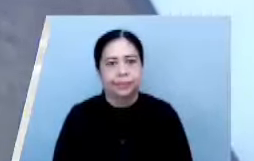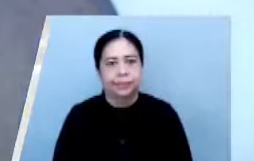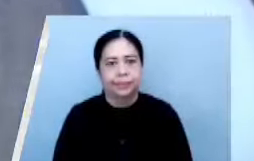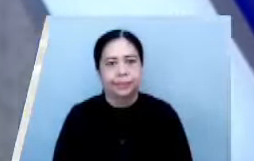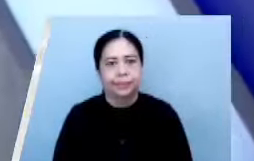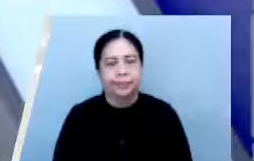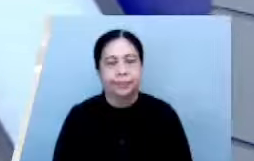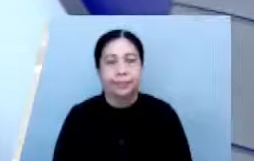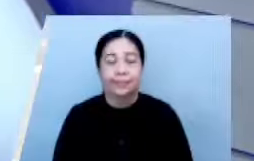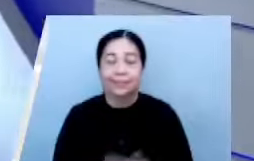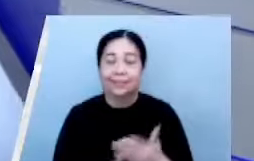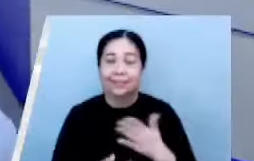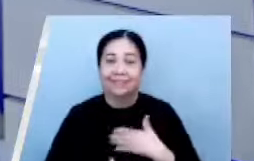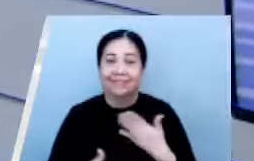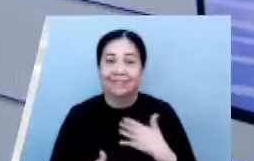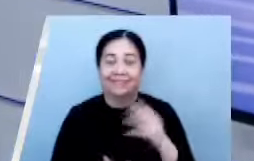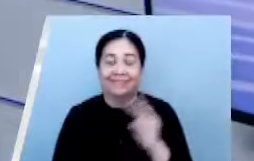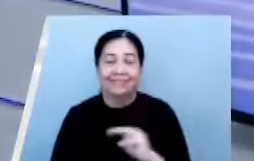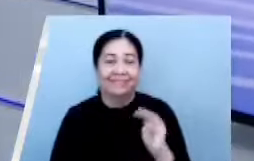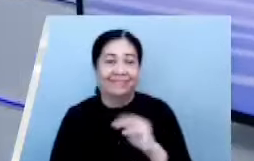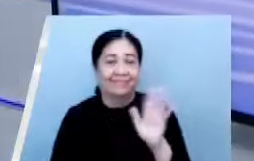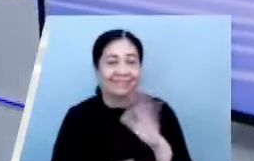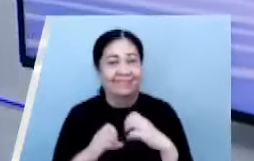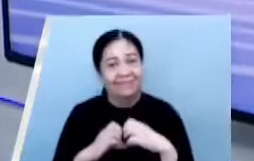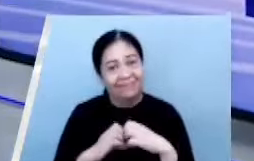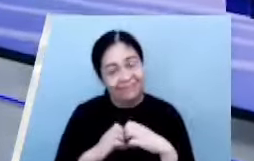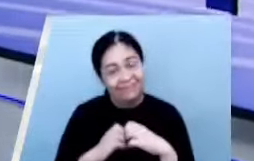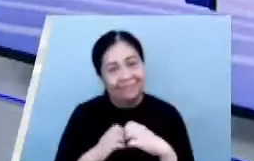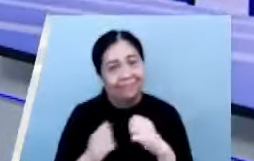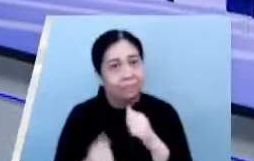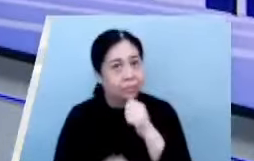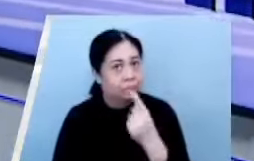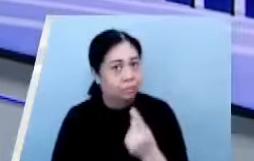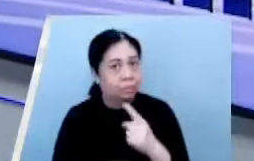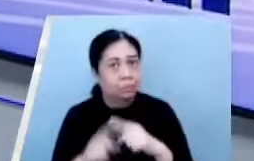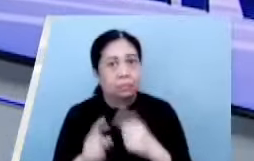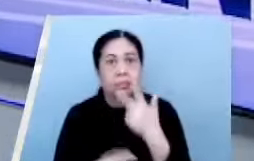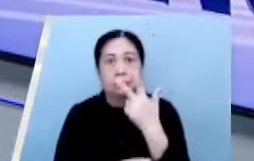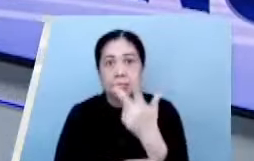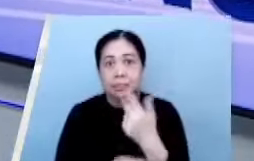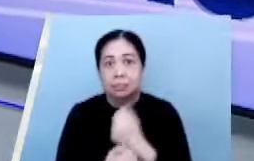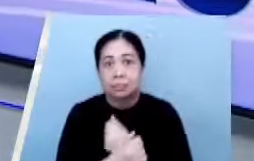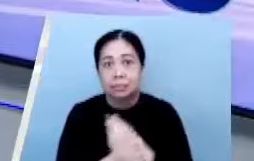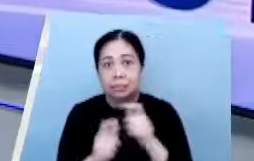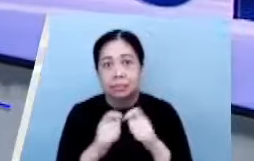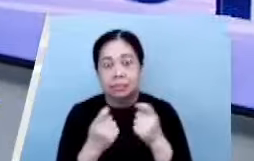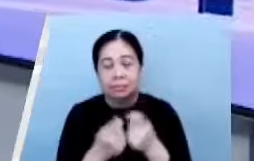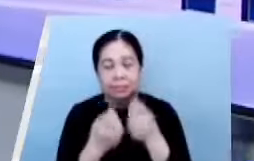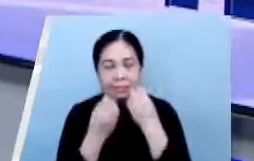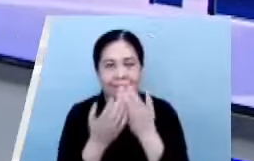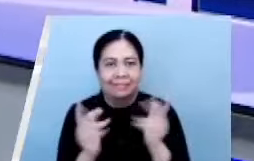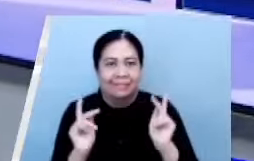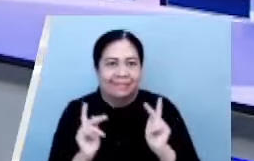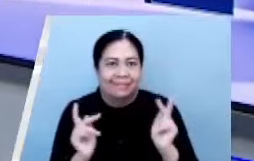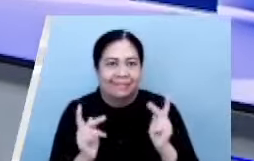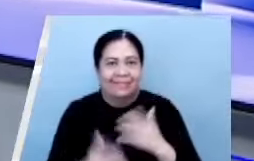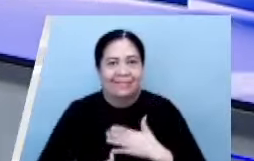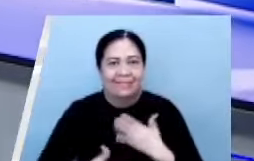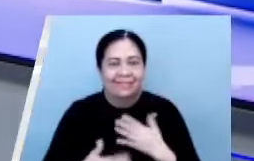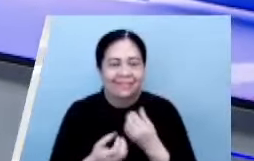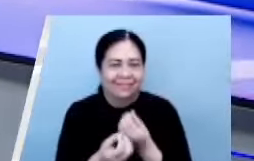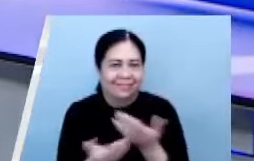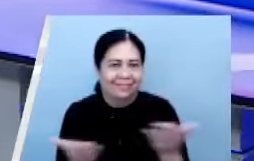Happy Monday, chikahan mga kapuso! Not just one, but 3 kapuso love teams ang maghahatid ng kilig at saya sa mga kapuso